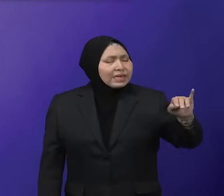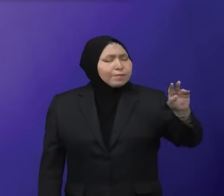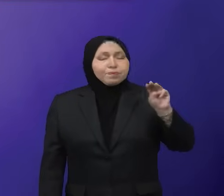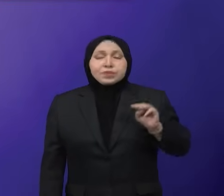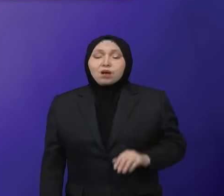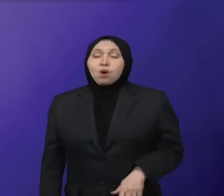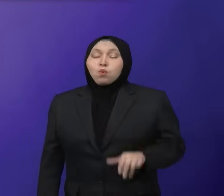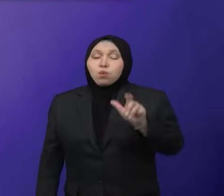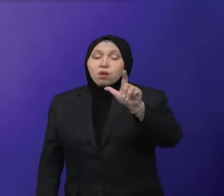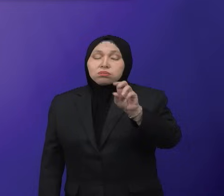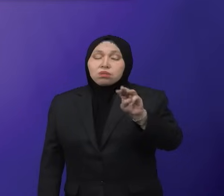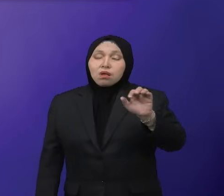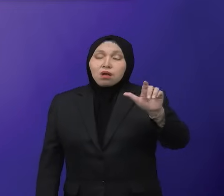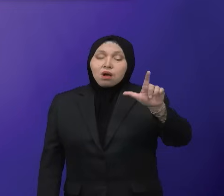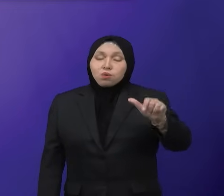hakim.